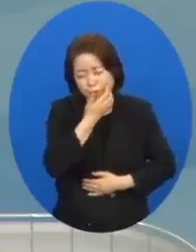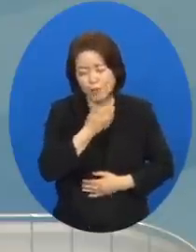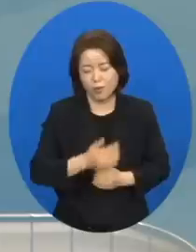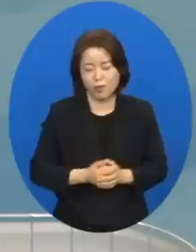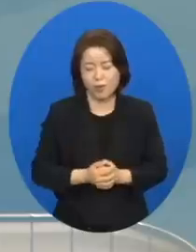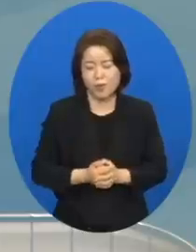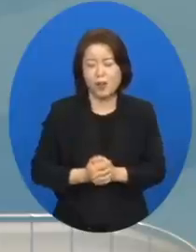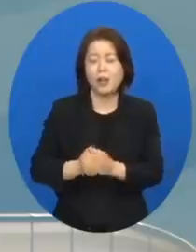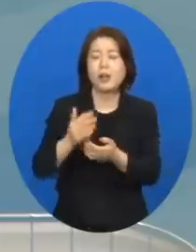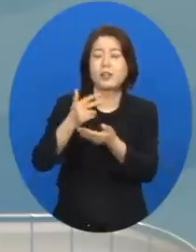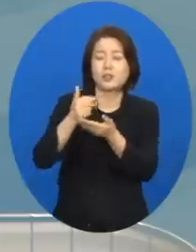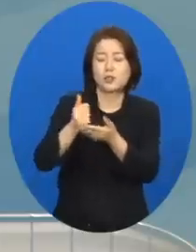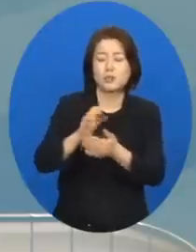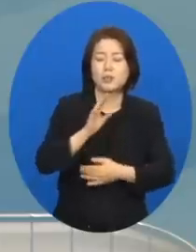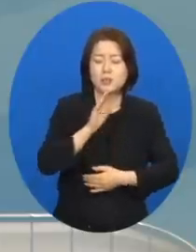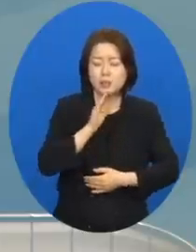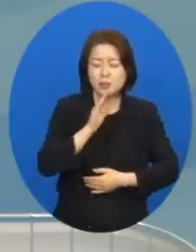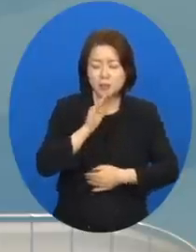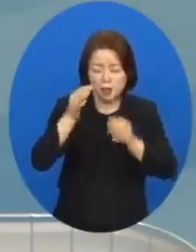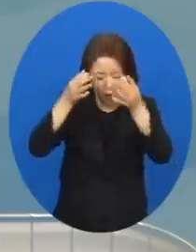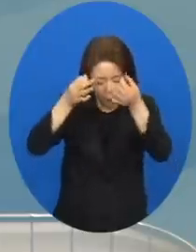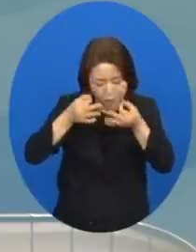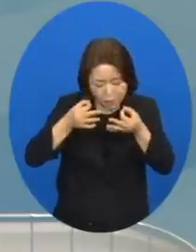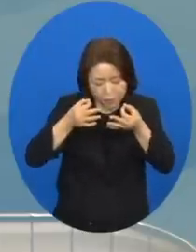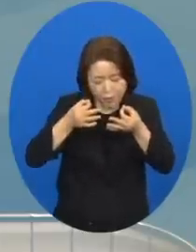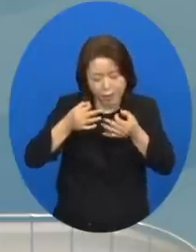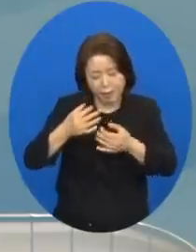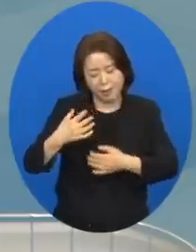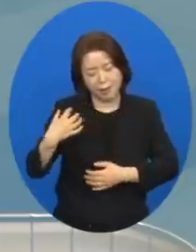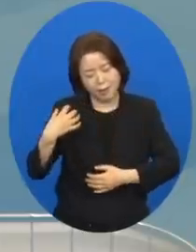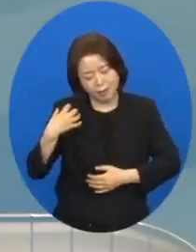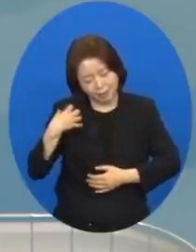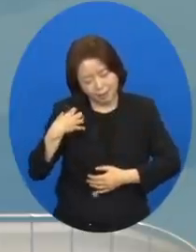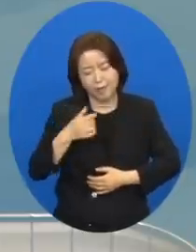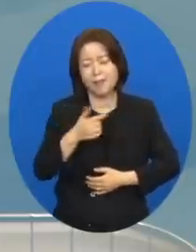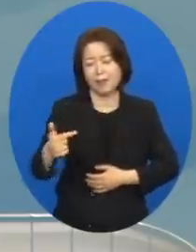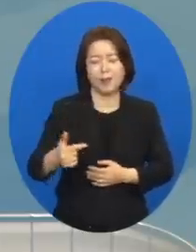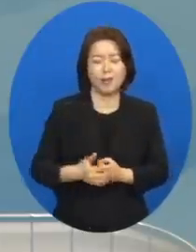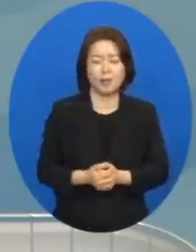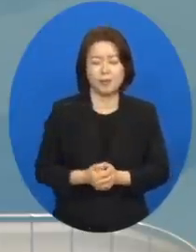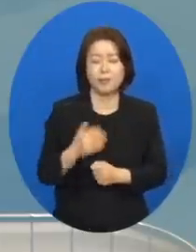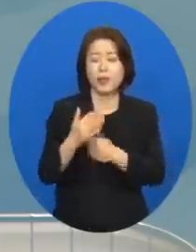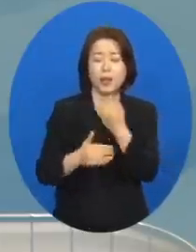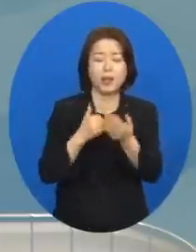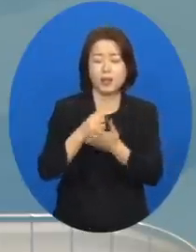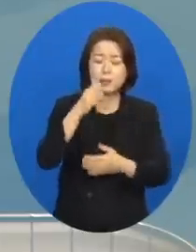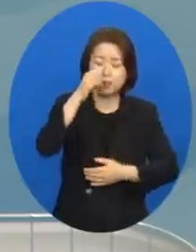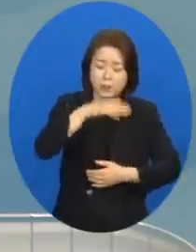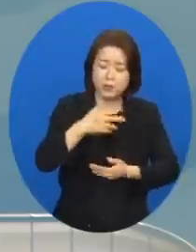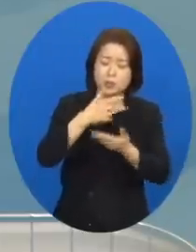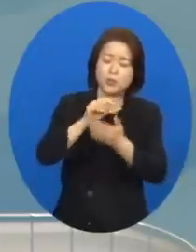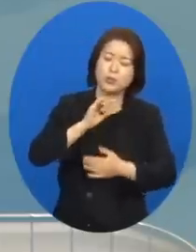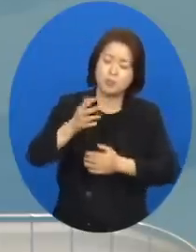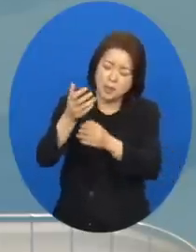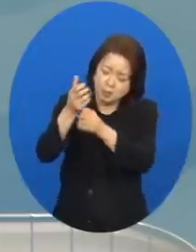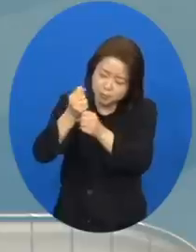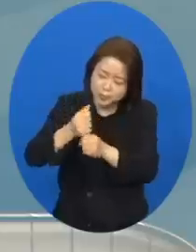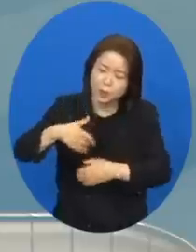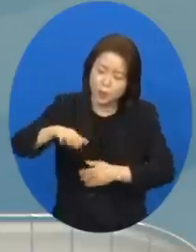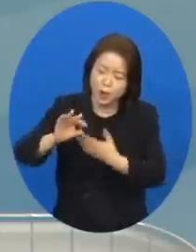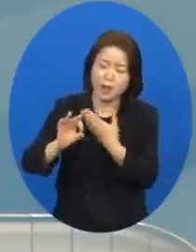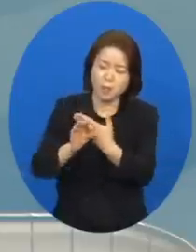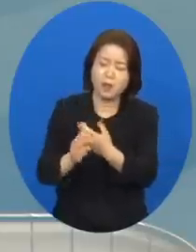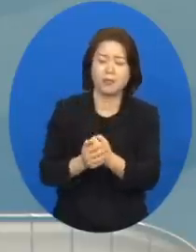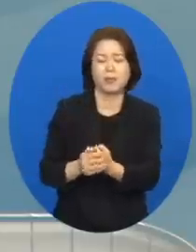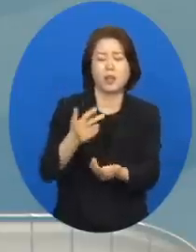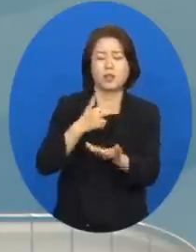주님 너무 자책이 됩니다. 하나님, 그저 주님만 붙잡고 가면